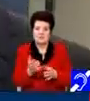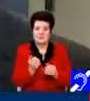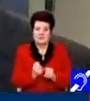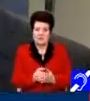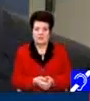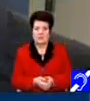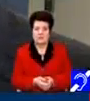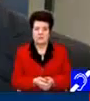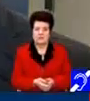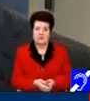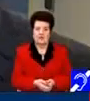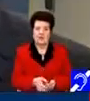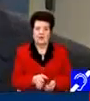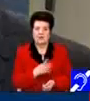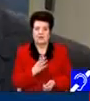subvenționa.